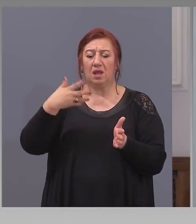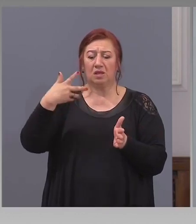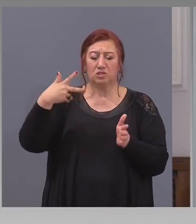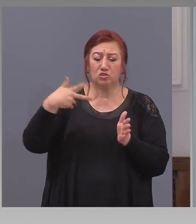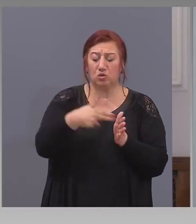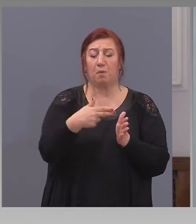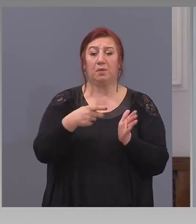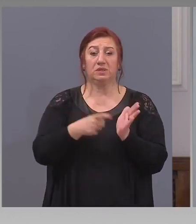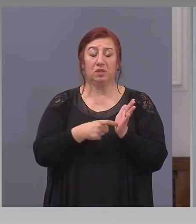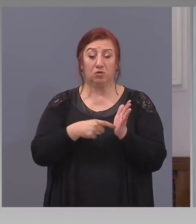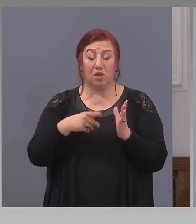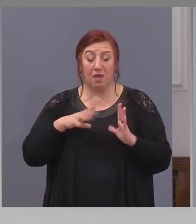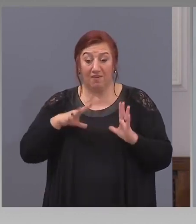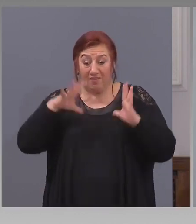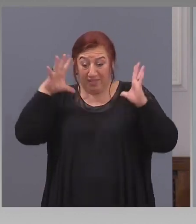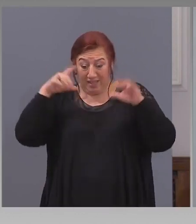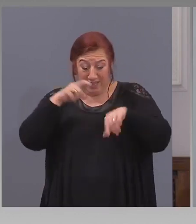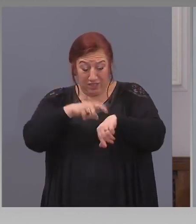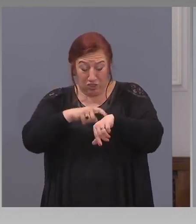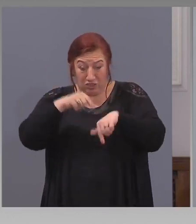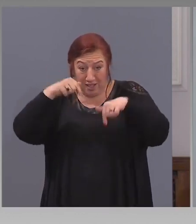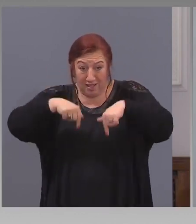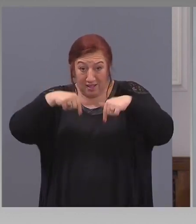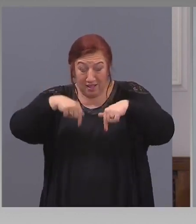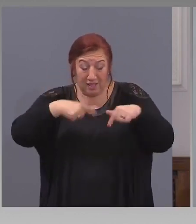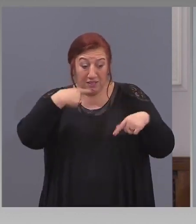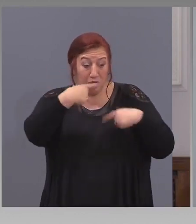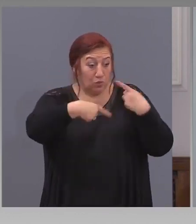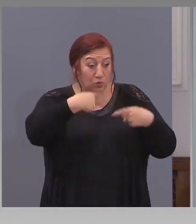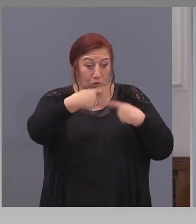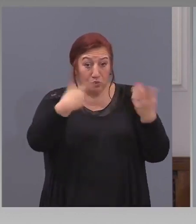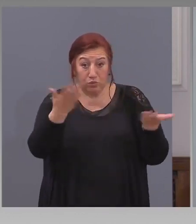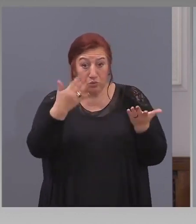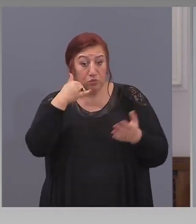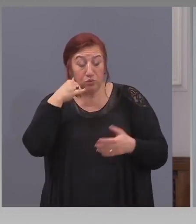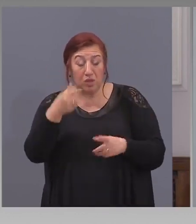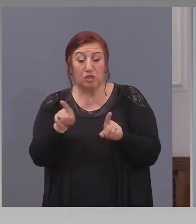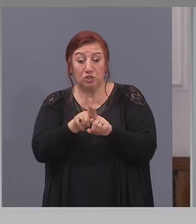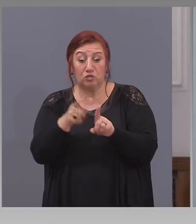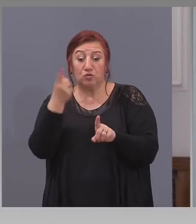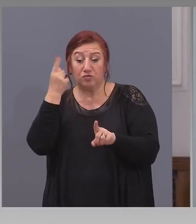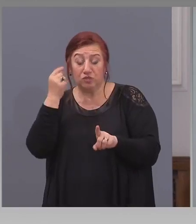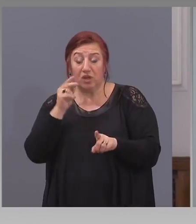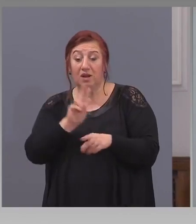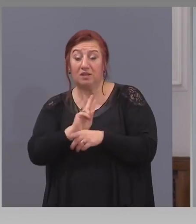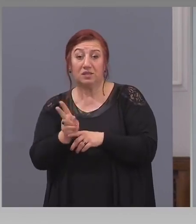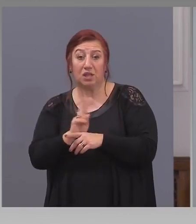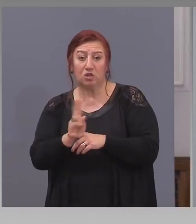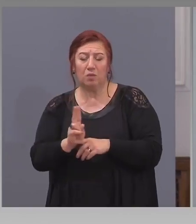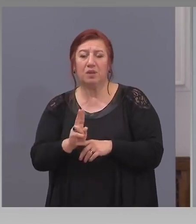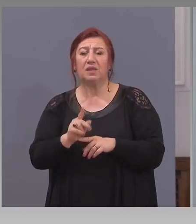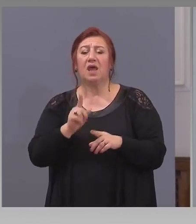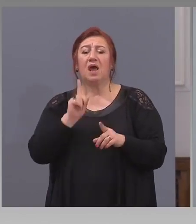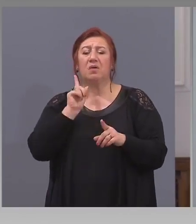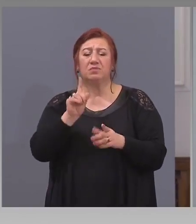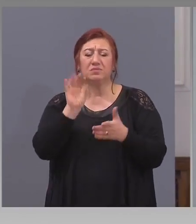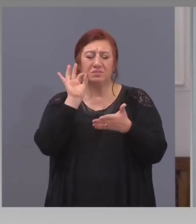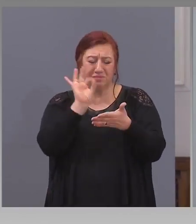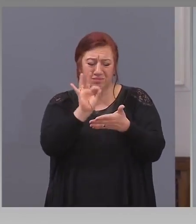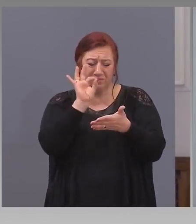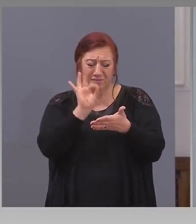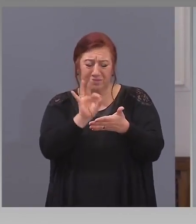часа съм удокладвал днес и вчера след обед. По всяка една фабрика, ако